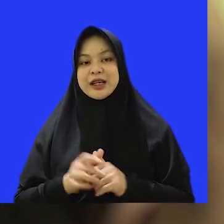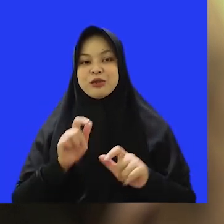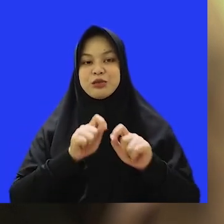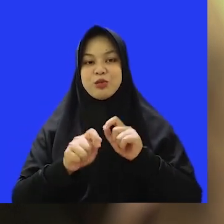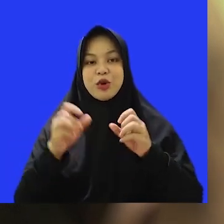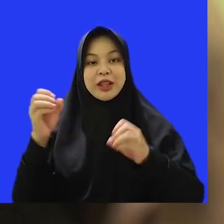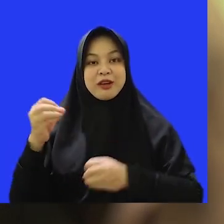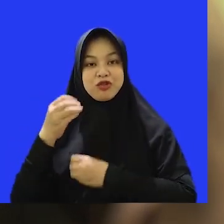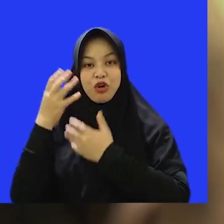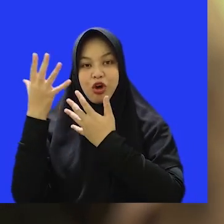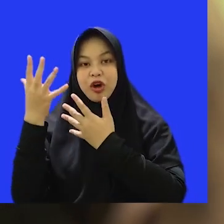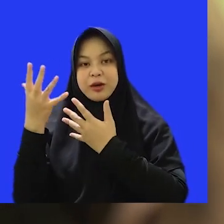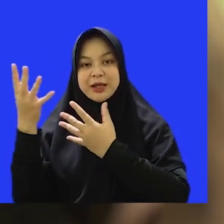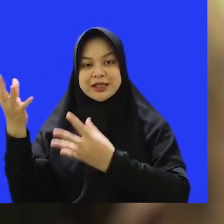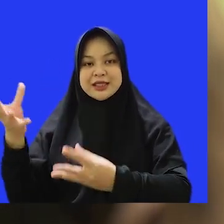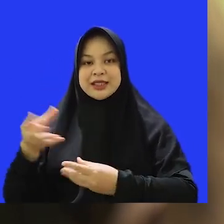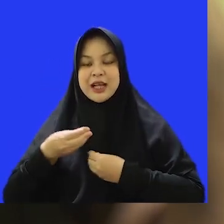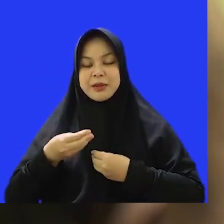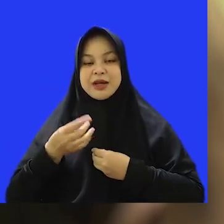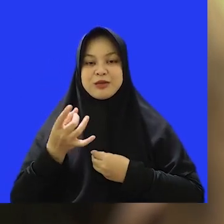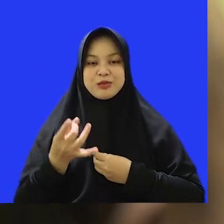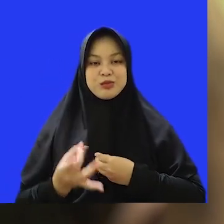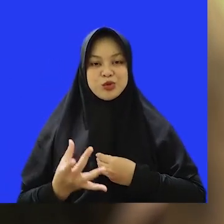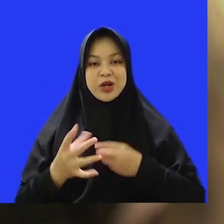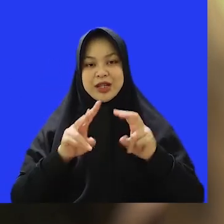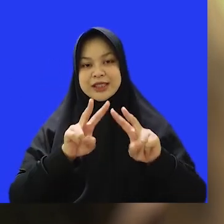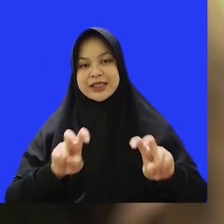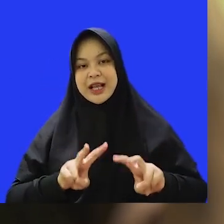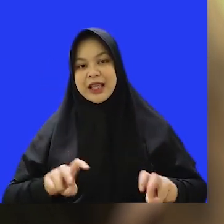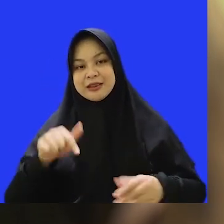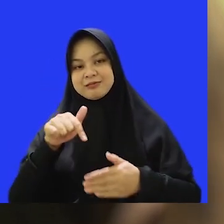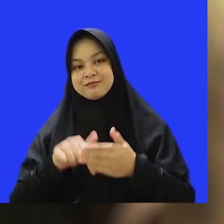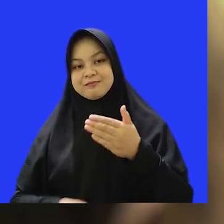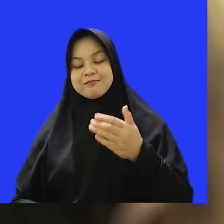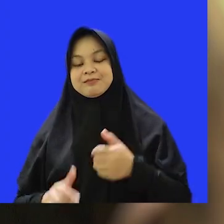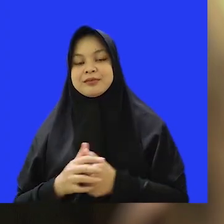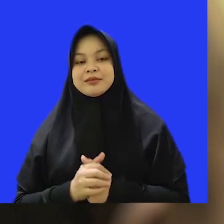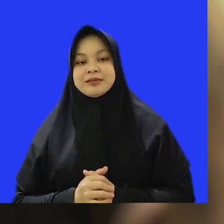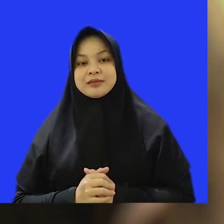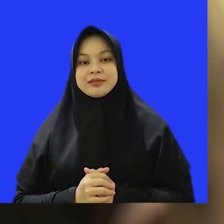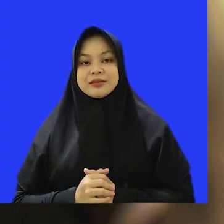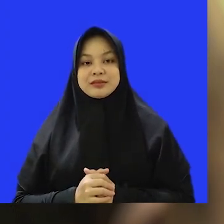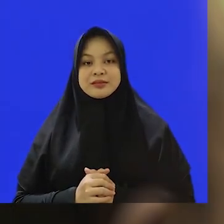oleh persidangan, juga membuat informasi yang ingin didapatkan mudah untuk digali.